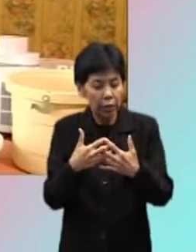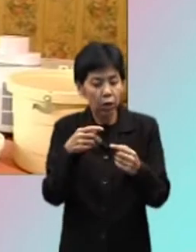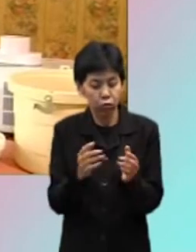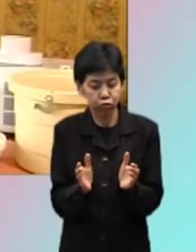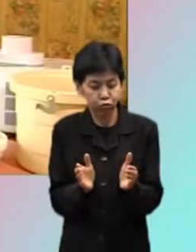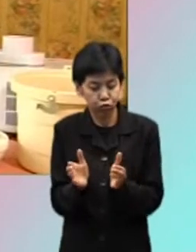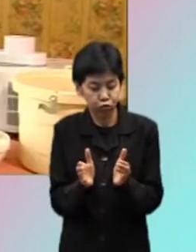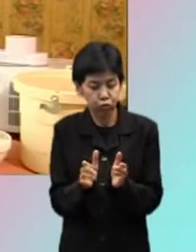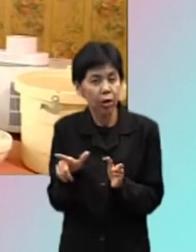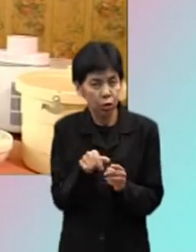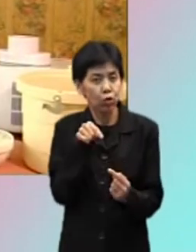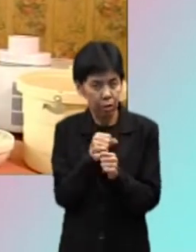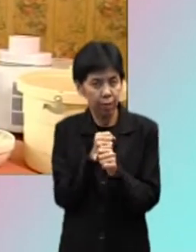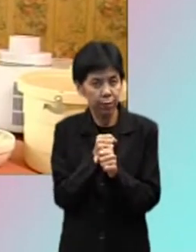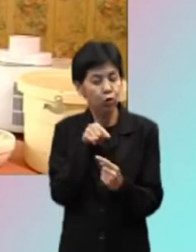คะ